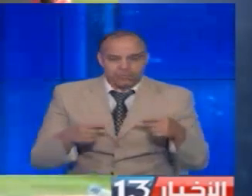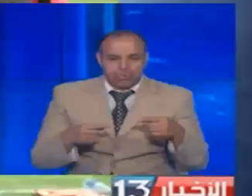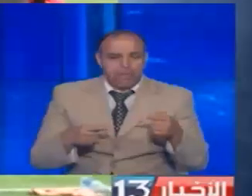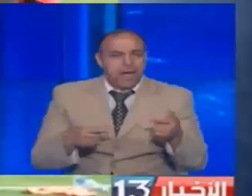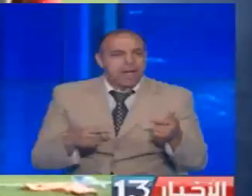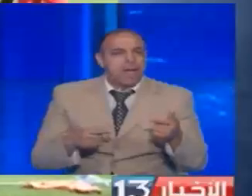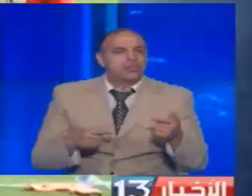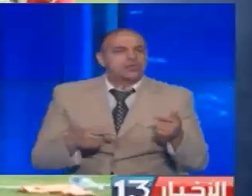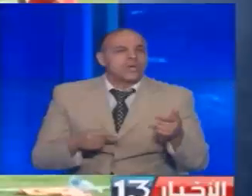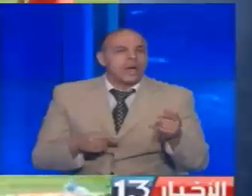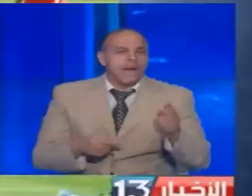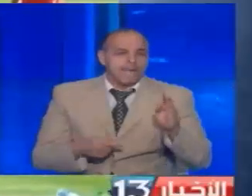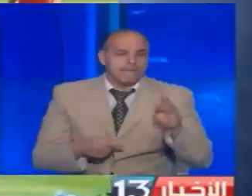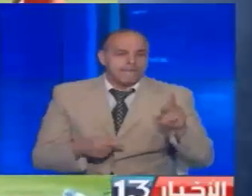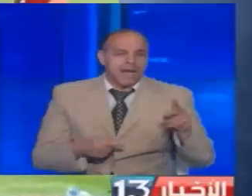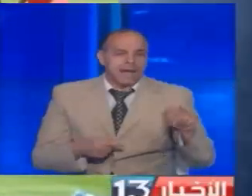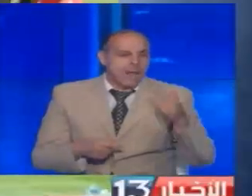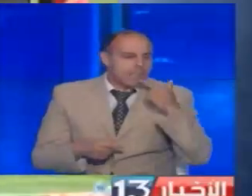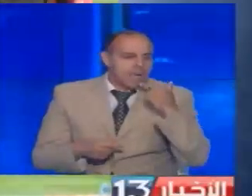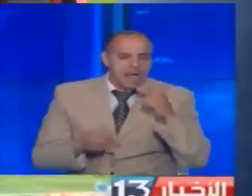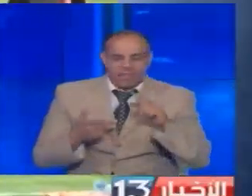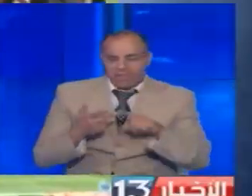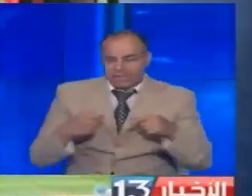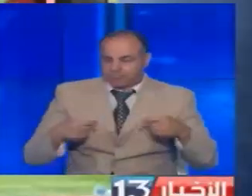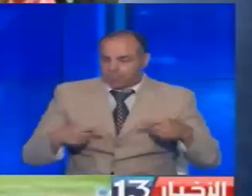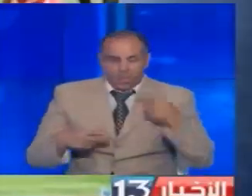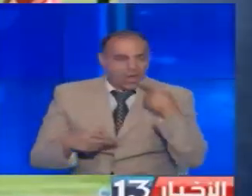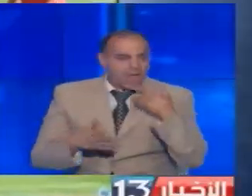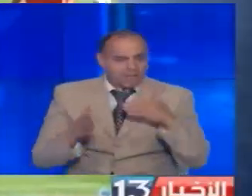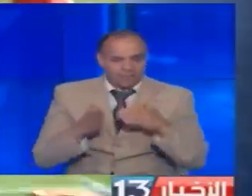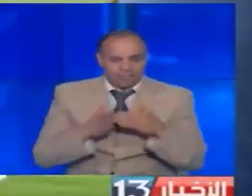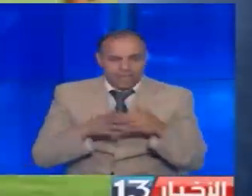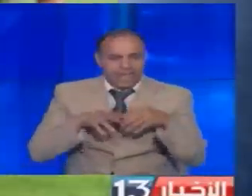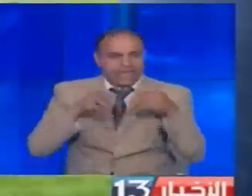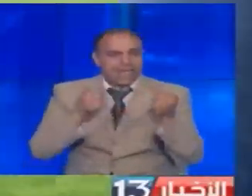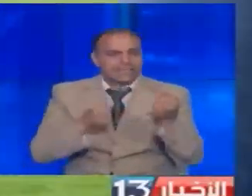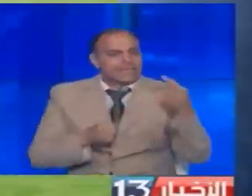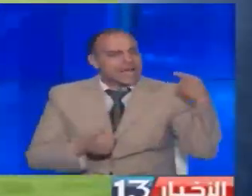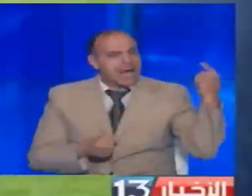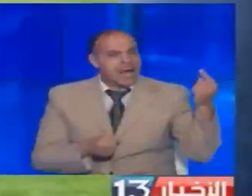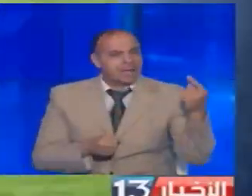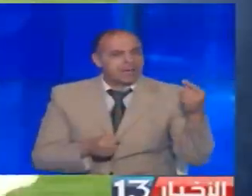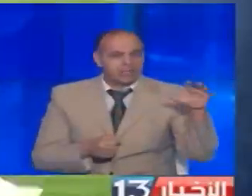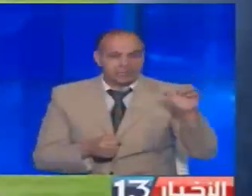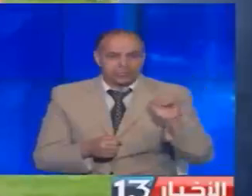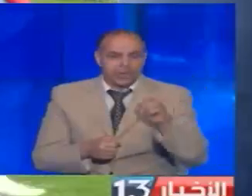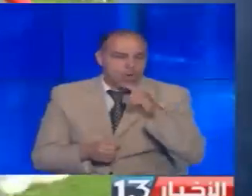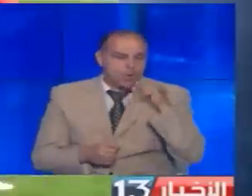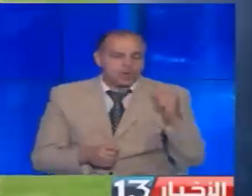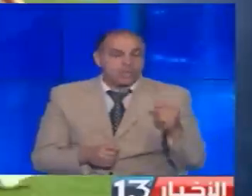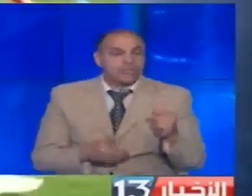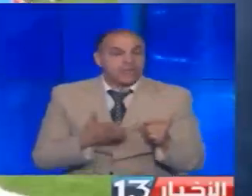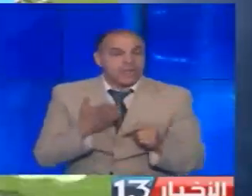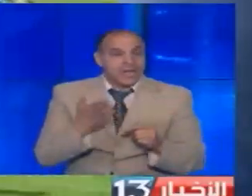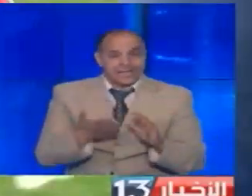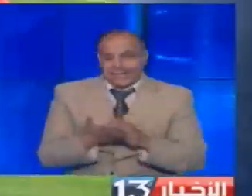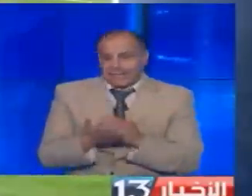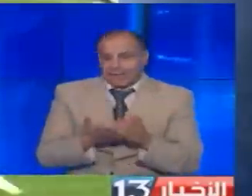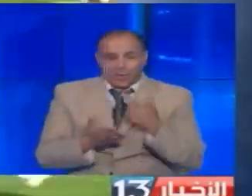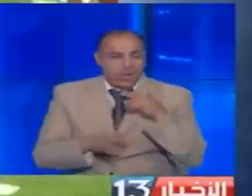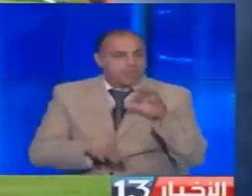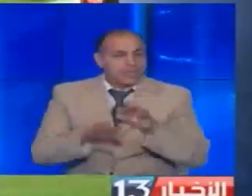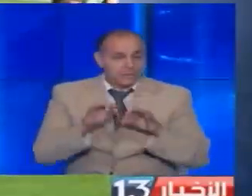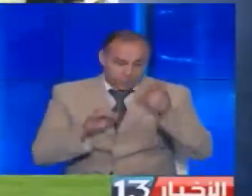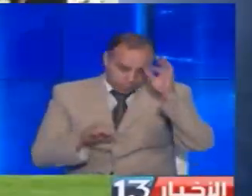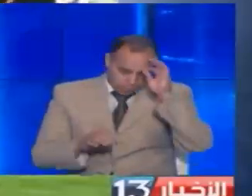ستجمعه بنظيره البنامي لحساب الجولة الثالثة من نهائيات كأس العالم التي تستضيفها روسيا. تحضيرات